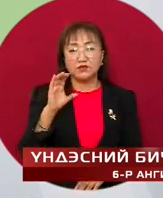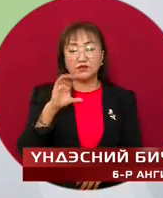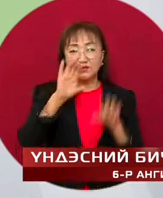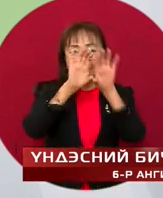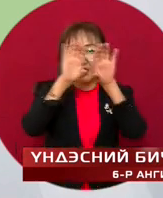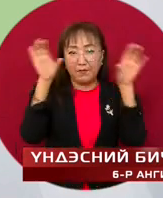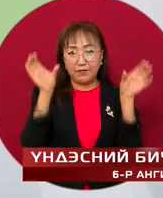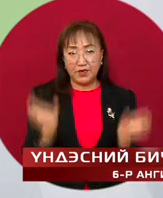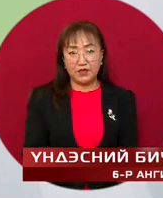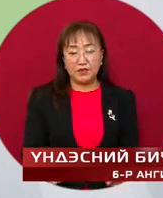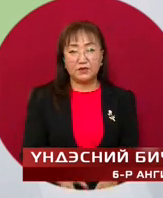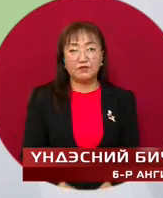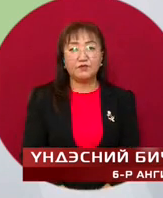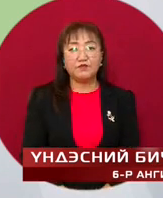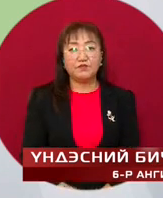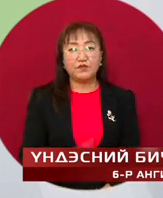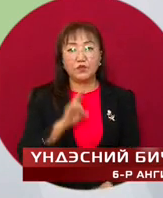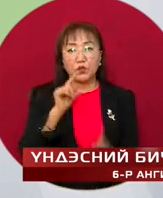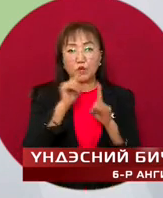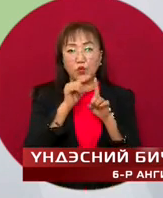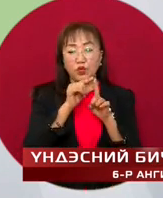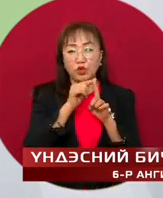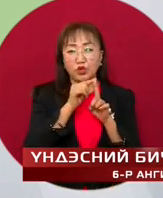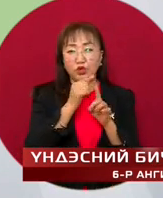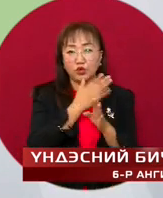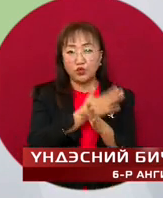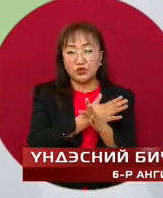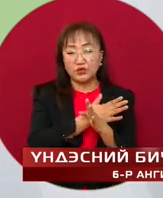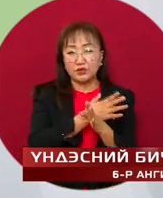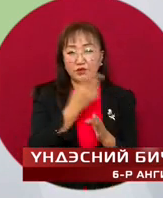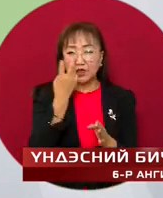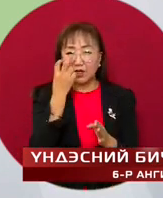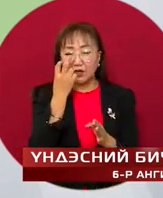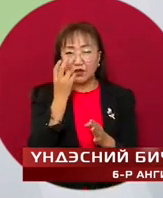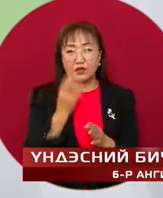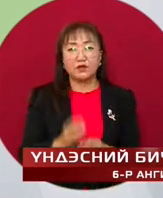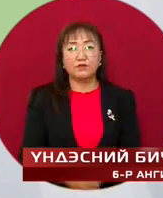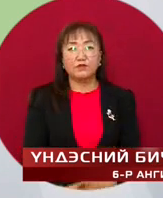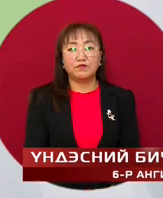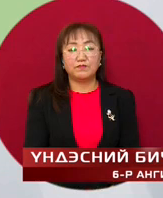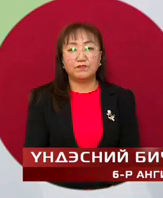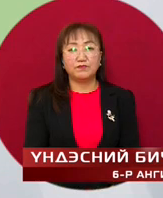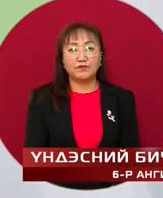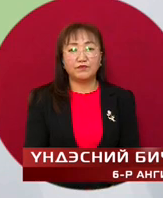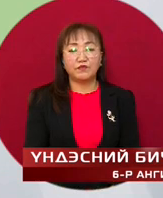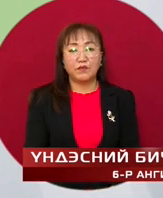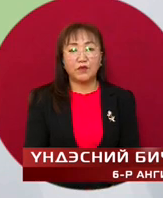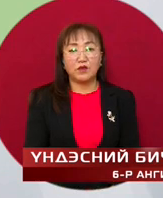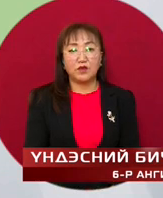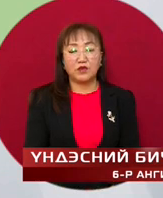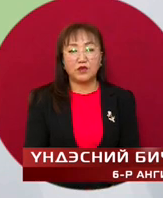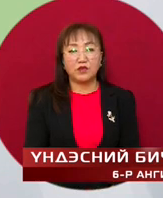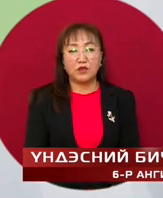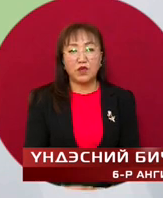За, үгийнхаа төгсгөлийг сайн анхаарахад зөв хөлбөрийг бичнэ гэдэгт багш найдаж байна. Үгийнхаа төгсгөл маш сайн анхаарах шаардлагатай. Ихшгээр төгсөг учраас